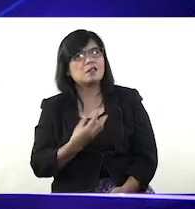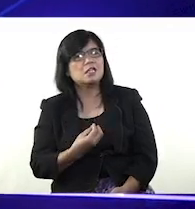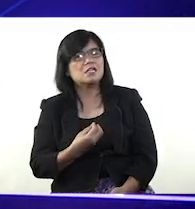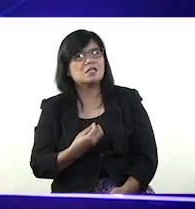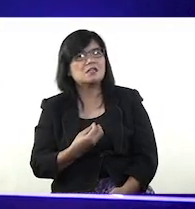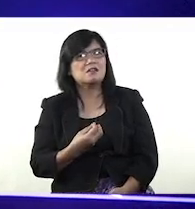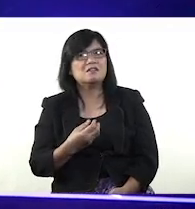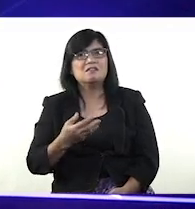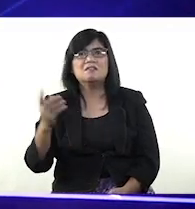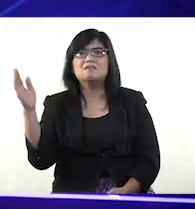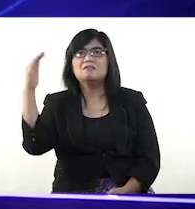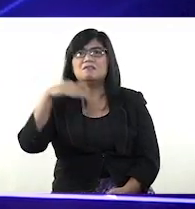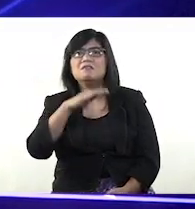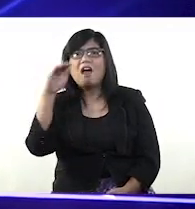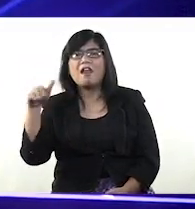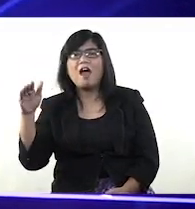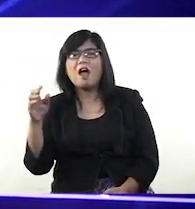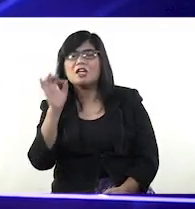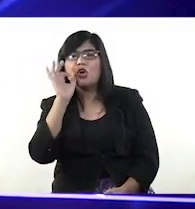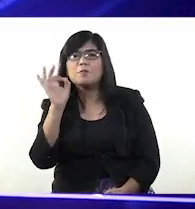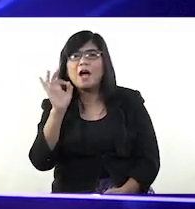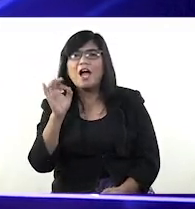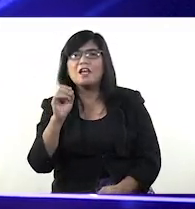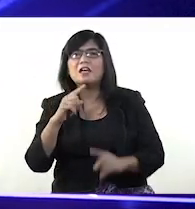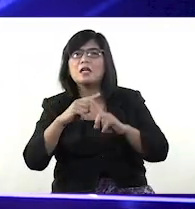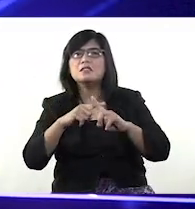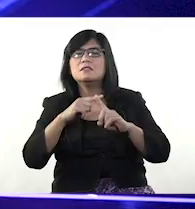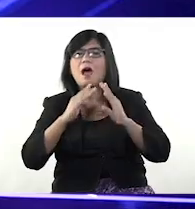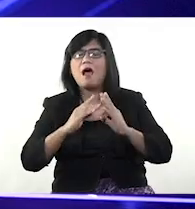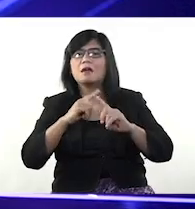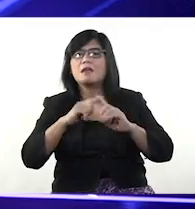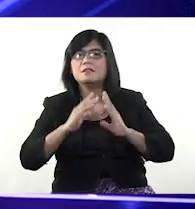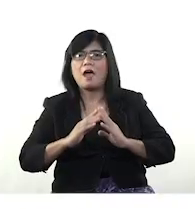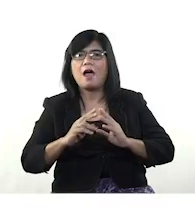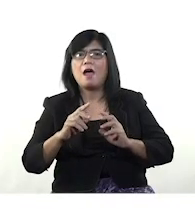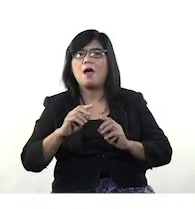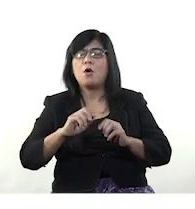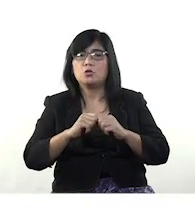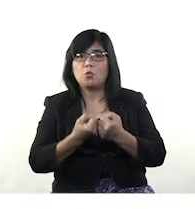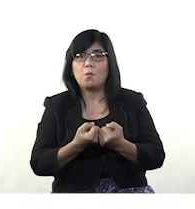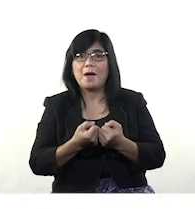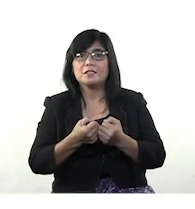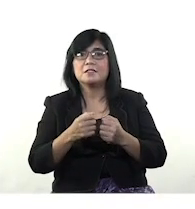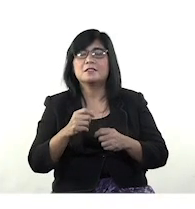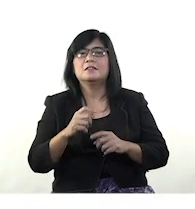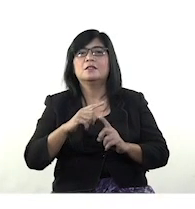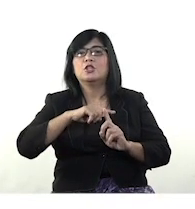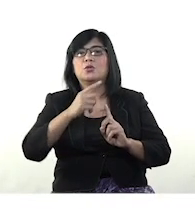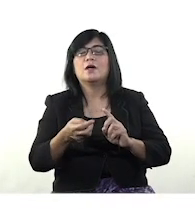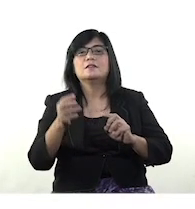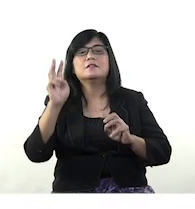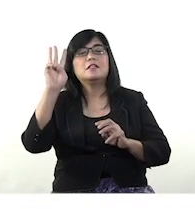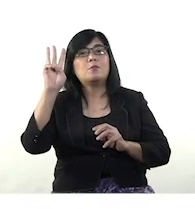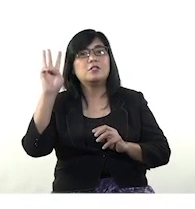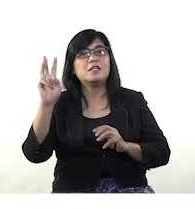di khotbah Kan di gereja Hai masih kita mengupas 33 tugas gereja di akhir zaman dan ini kita sekarang masuk pada pembahasan